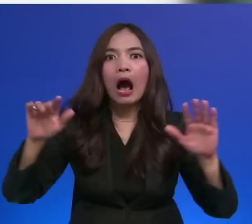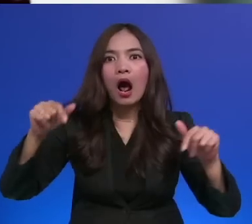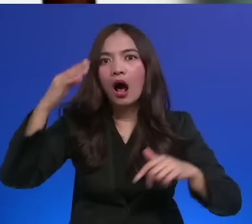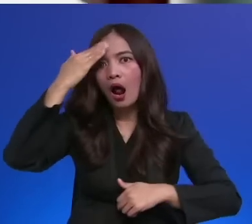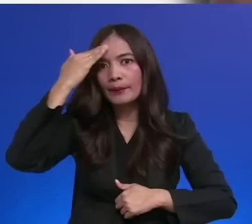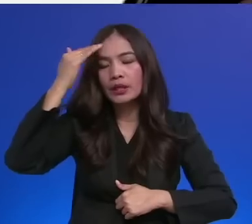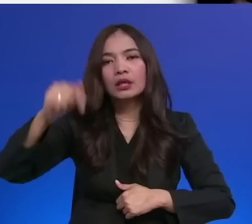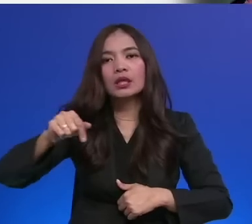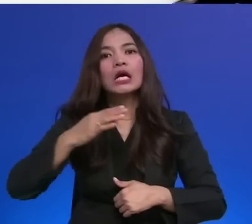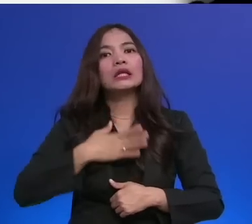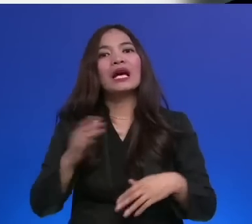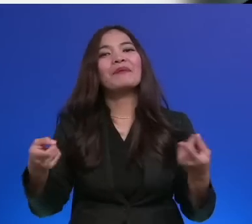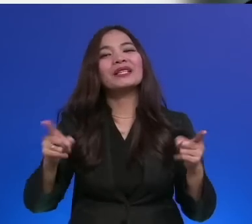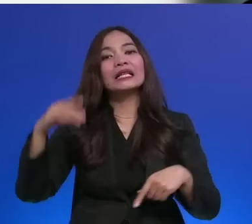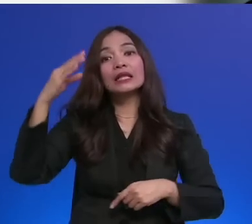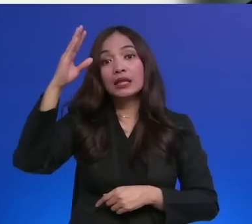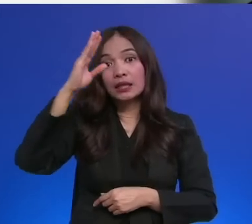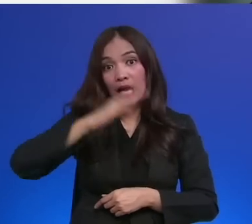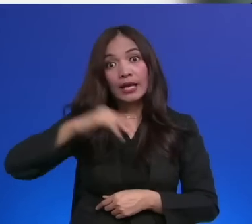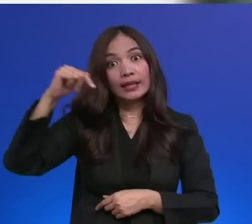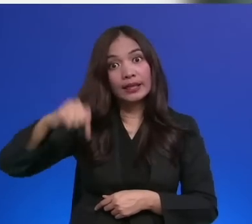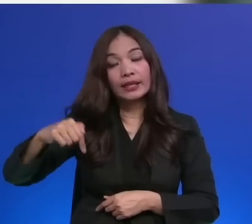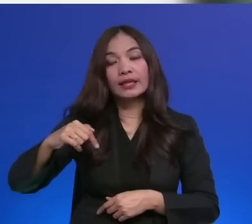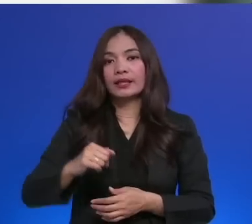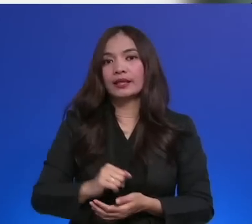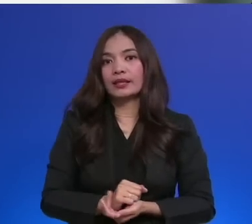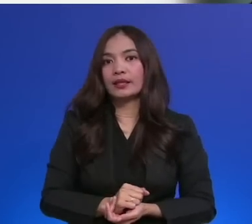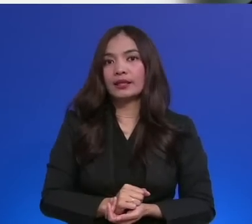bisa sampai pada kesimpulan ini.